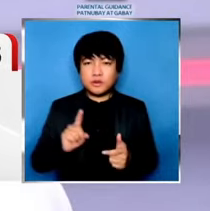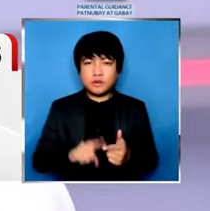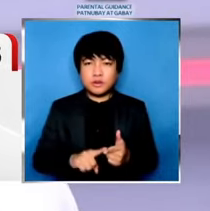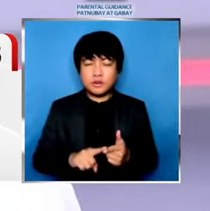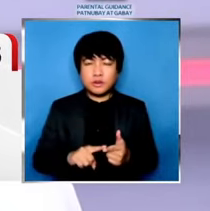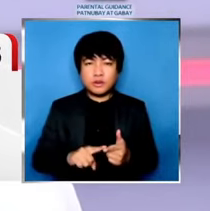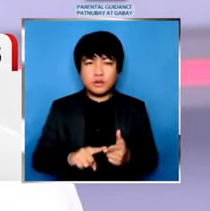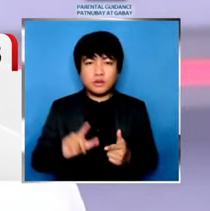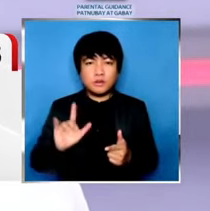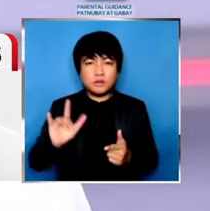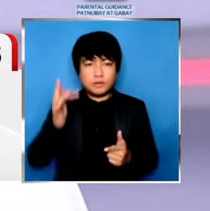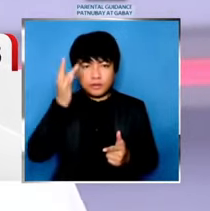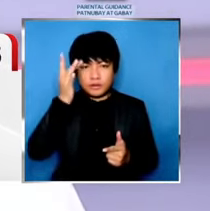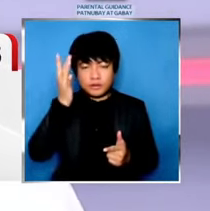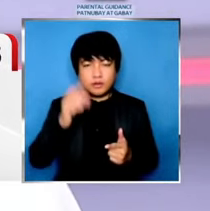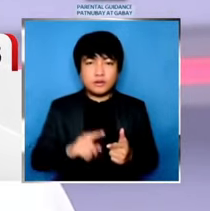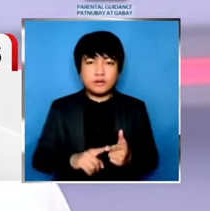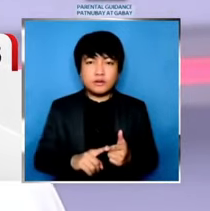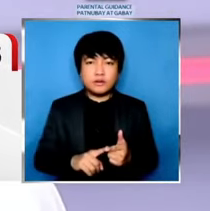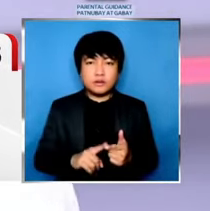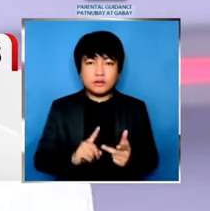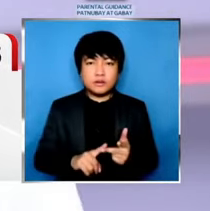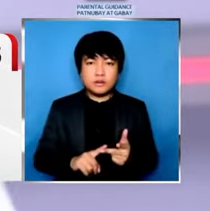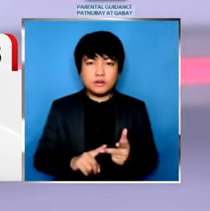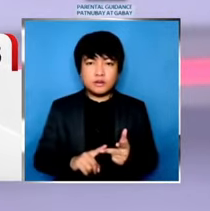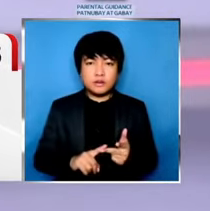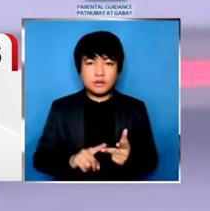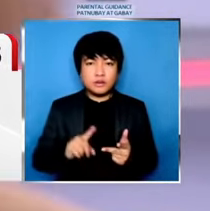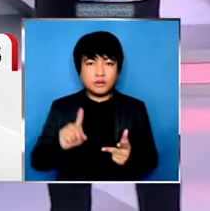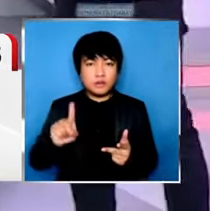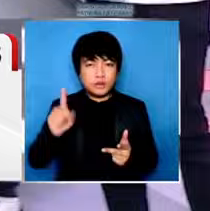cents? 1 cent. 1 cent! It's